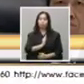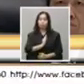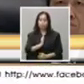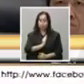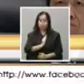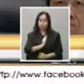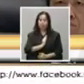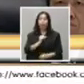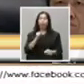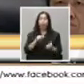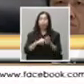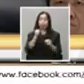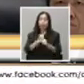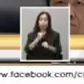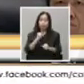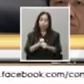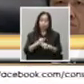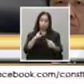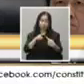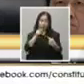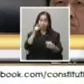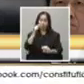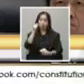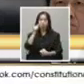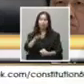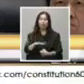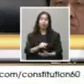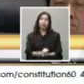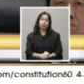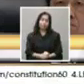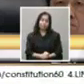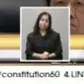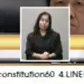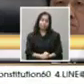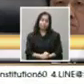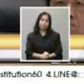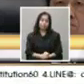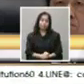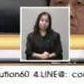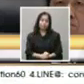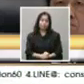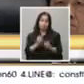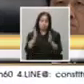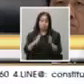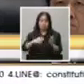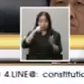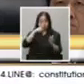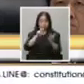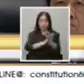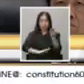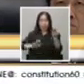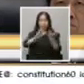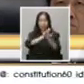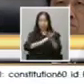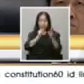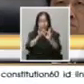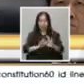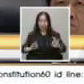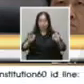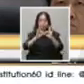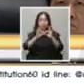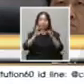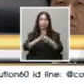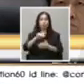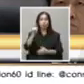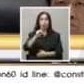ละเมิดไม่ได้นะครับท่านประธานครับคนไทยจึงให้ความสำคัญเรื่องการถวายสัตว์ปฏิญ